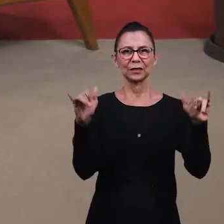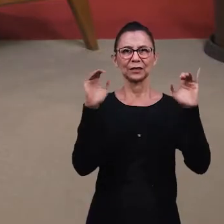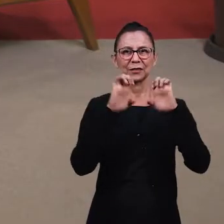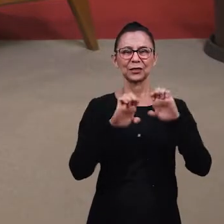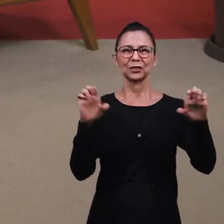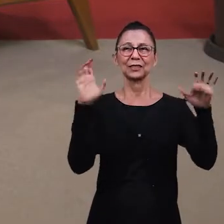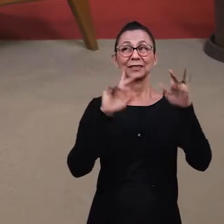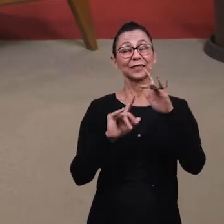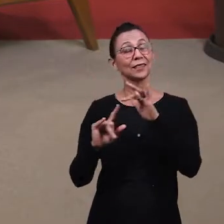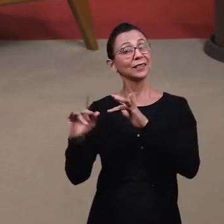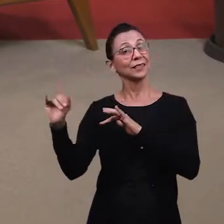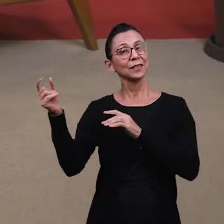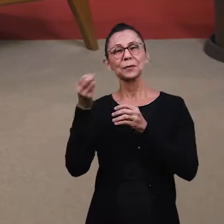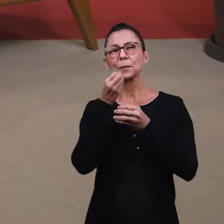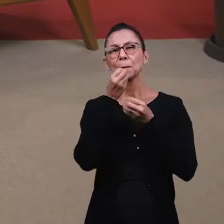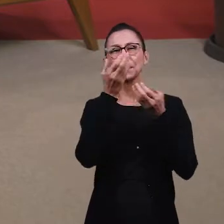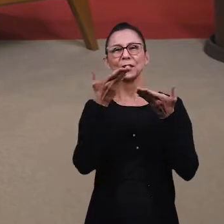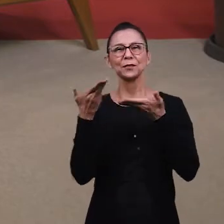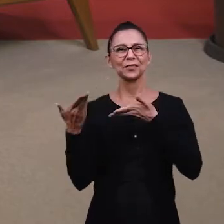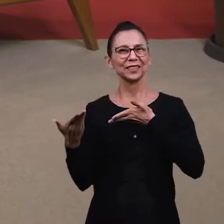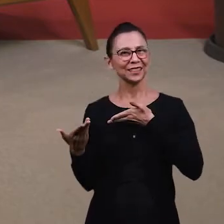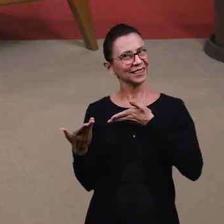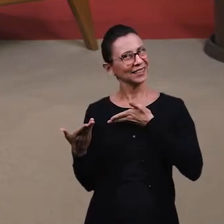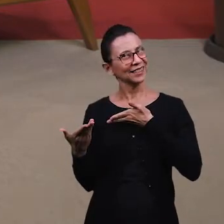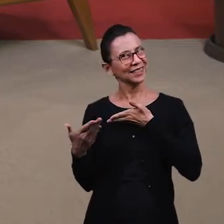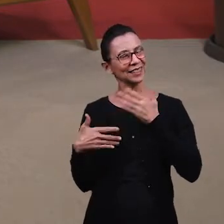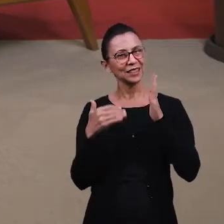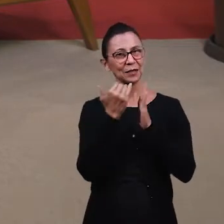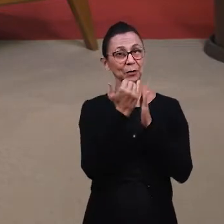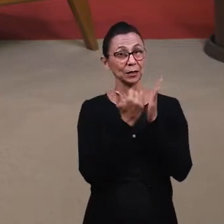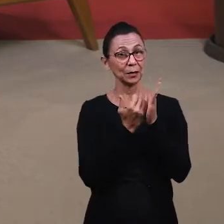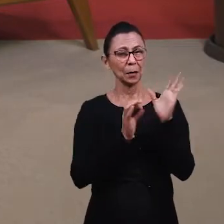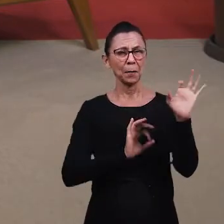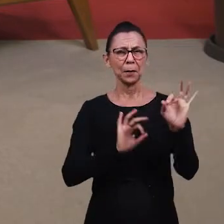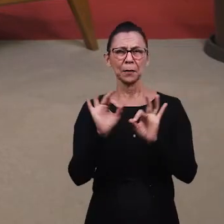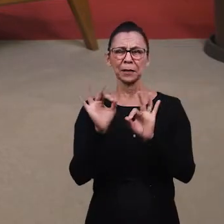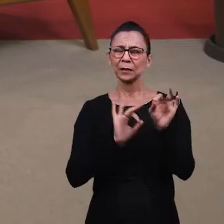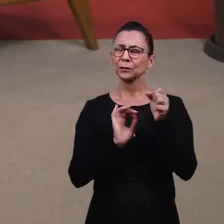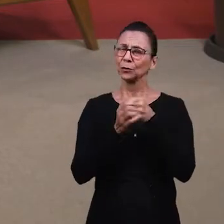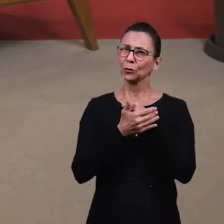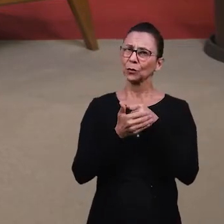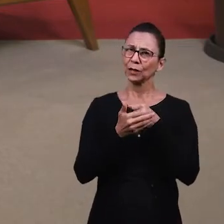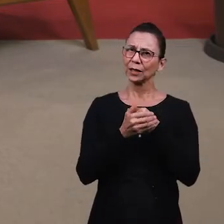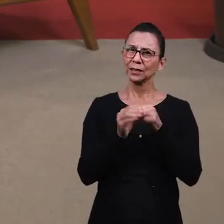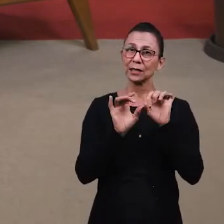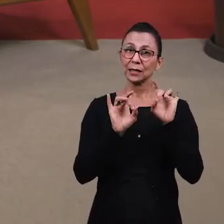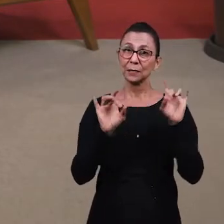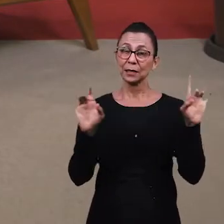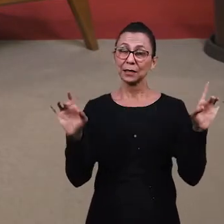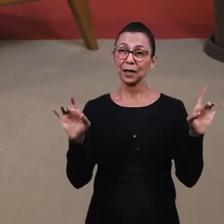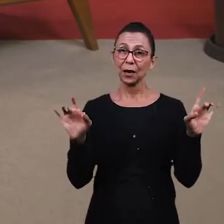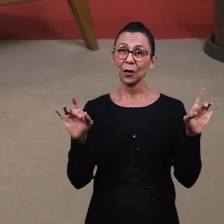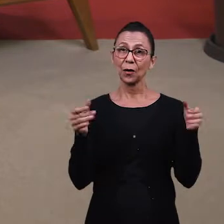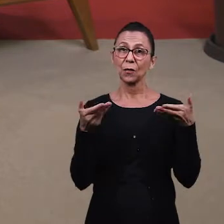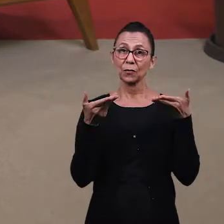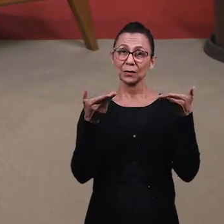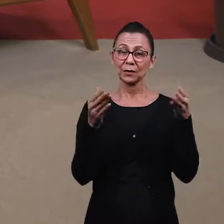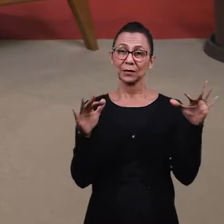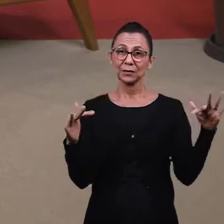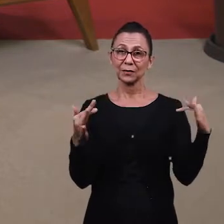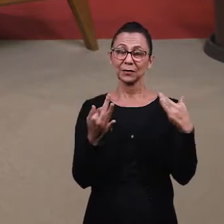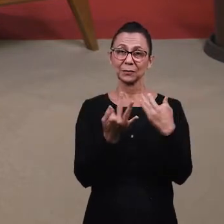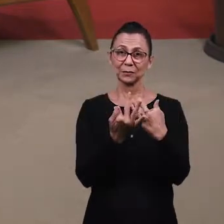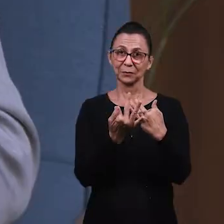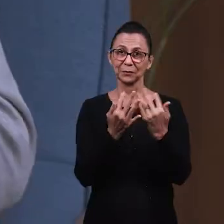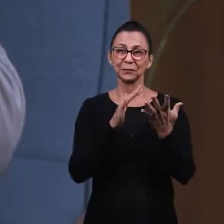programmation en annonçant l'Évangile éternel. Soyez bienvenus à cette programmation qui est préparée avec tout le soin et spécialement pour vous et